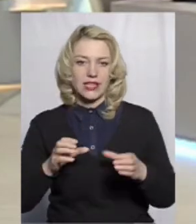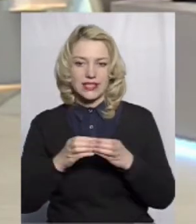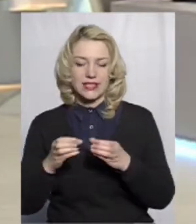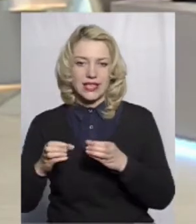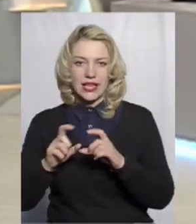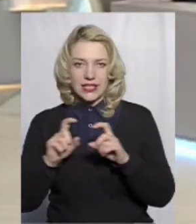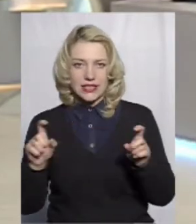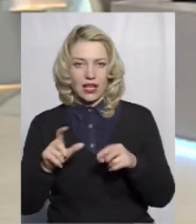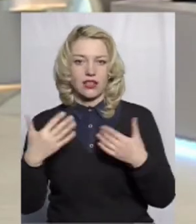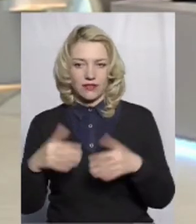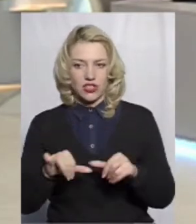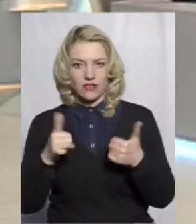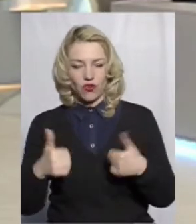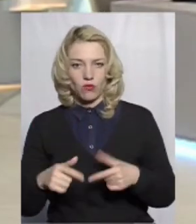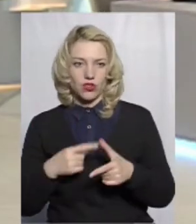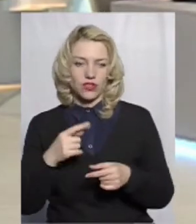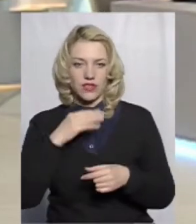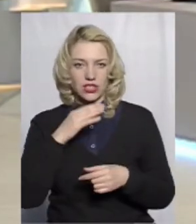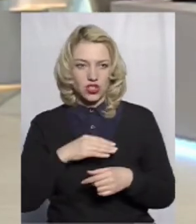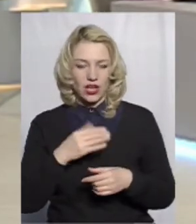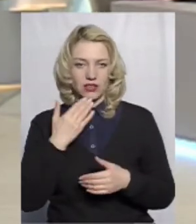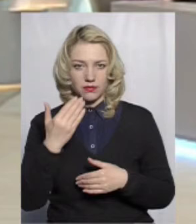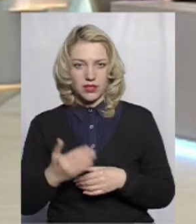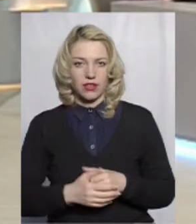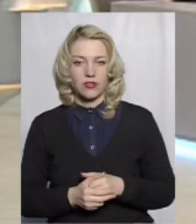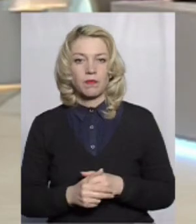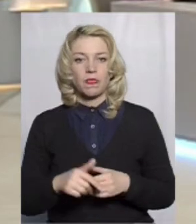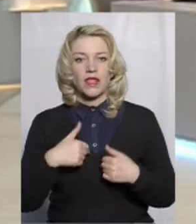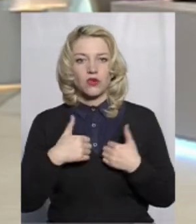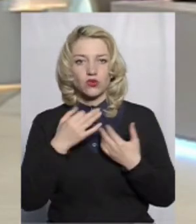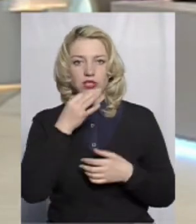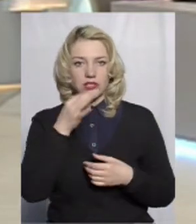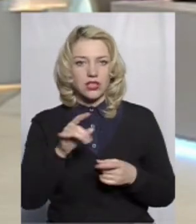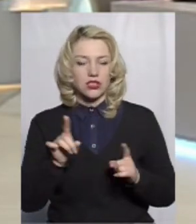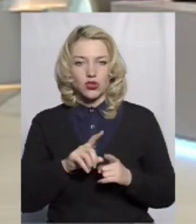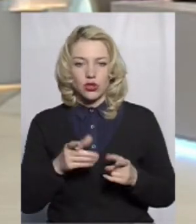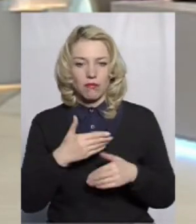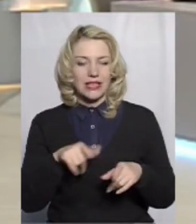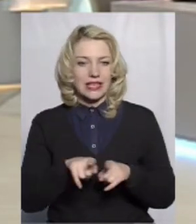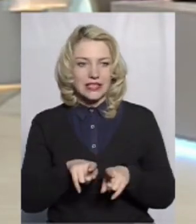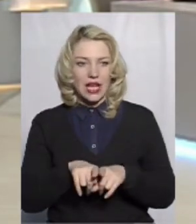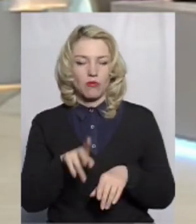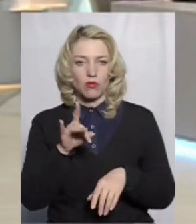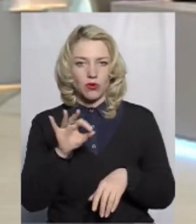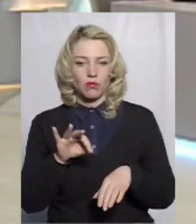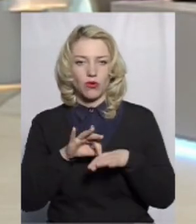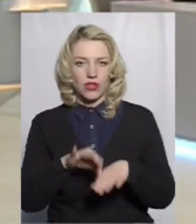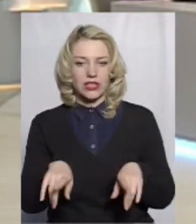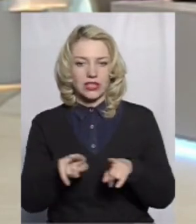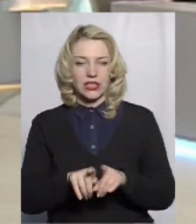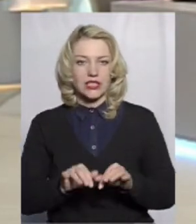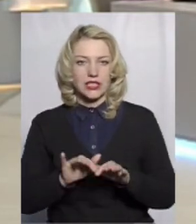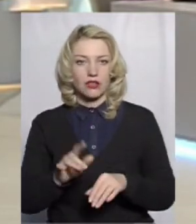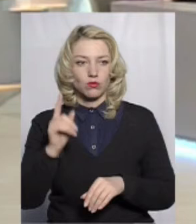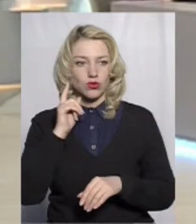сформовані, пані Тетяно, чи вистачає транспорту? Я хочу сказати, що ми так само про проведення таких заходів